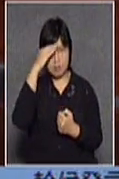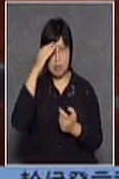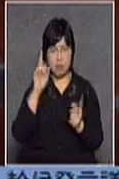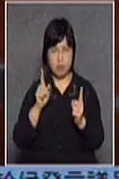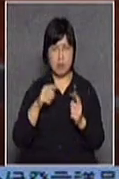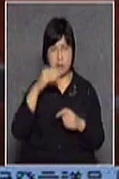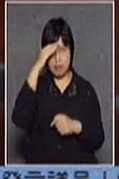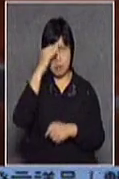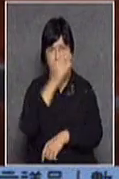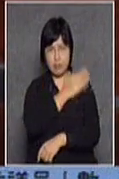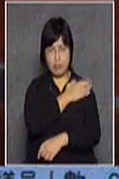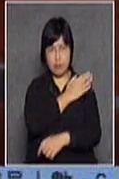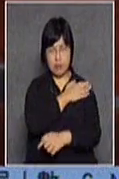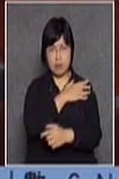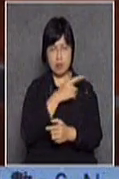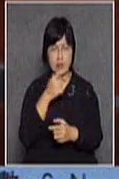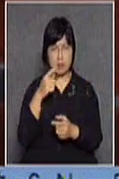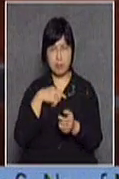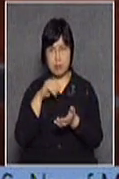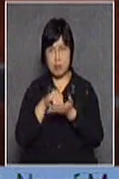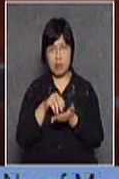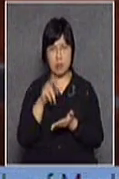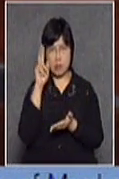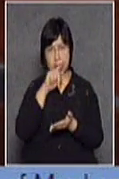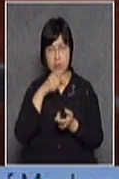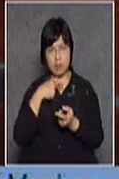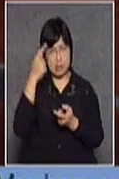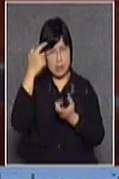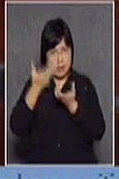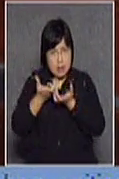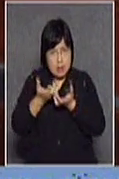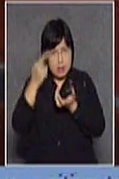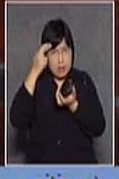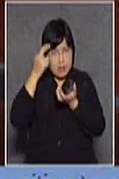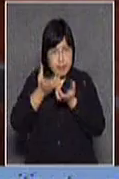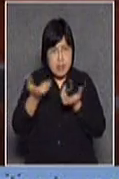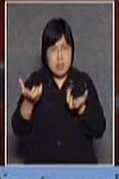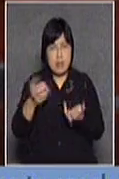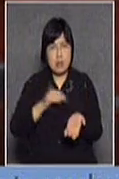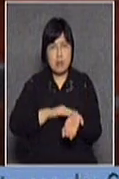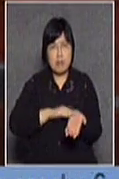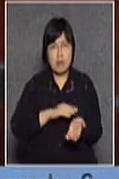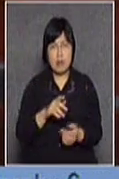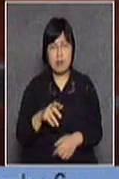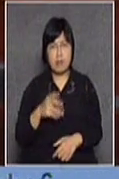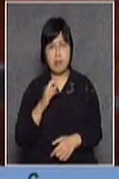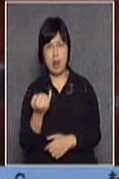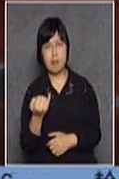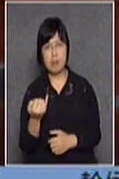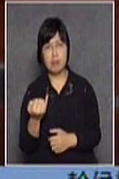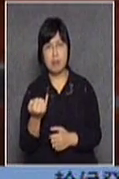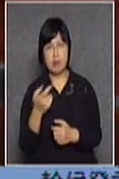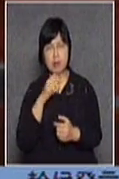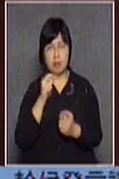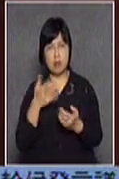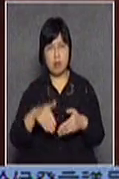員的負責人的錯誤的判斷，或者是有這個精神分裂病 有病態而不當地封